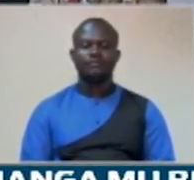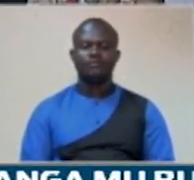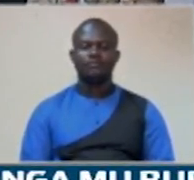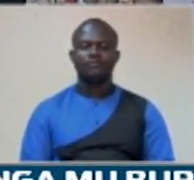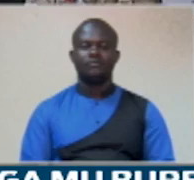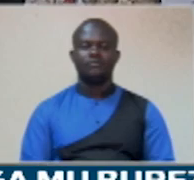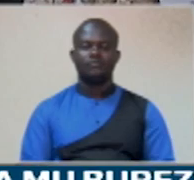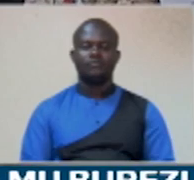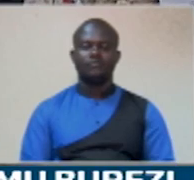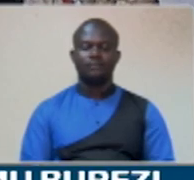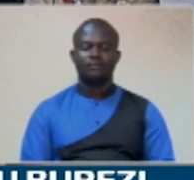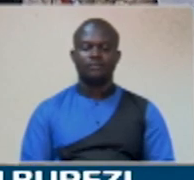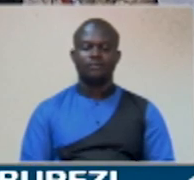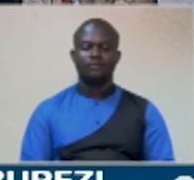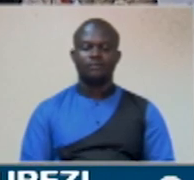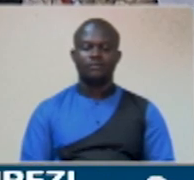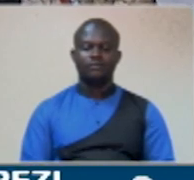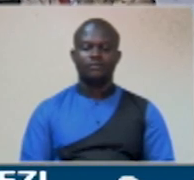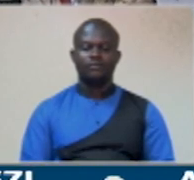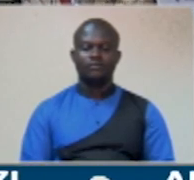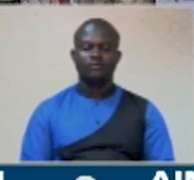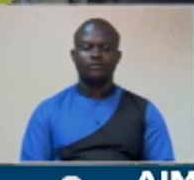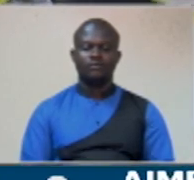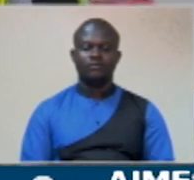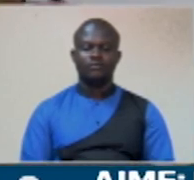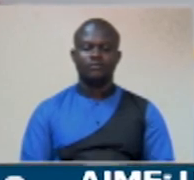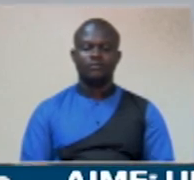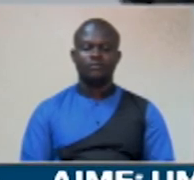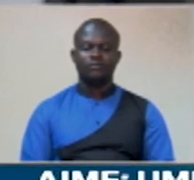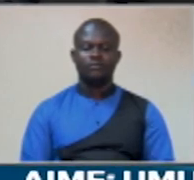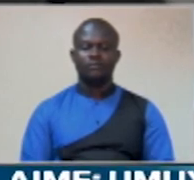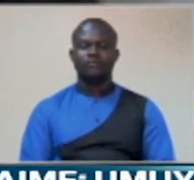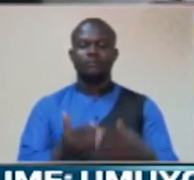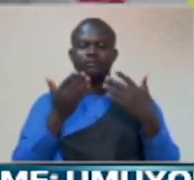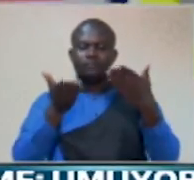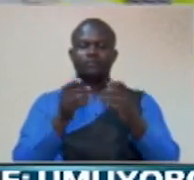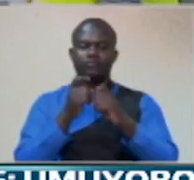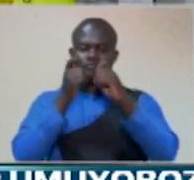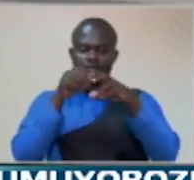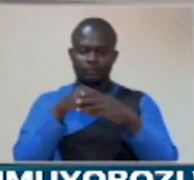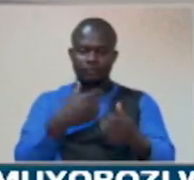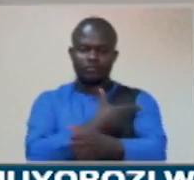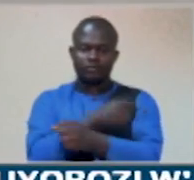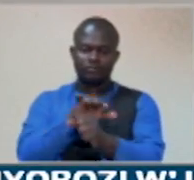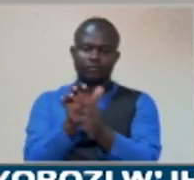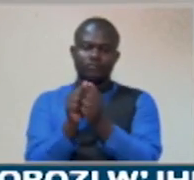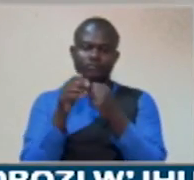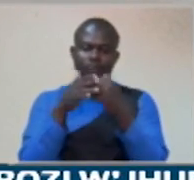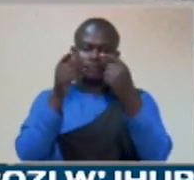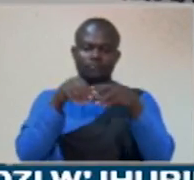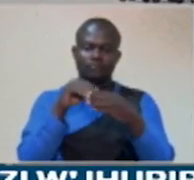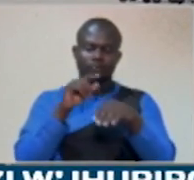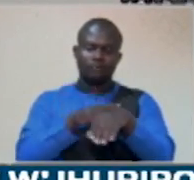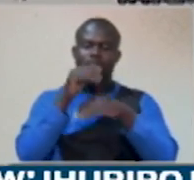solidarity with our brothers and sisters in Rwanda. Iyi mpano irimo n'inkingo za COVID-19 ije mu gihe